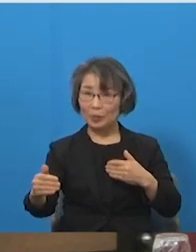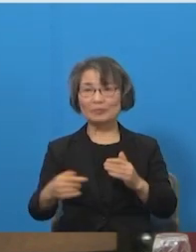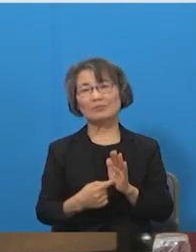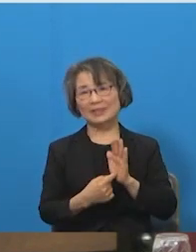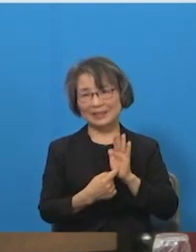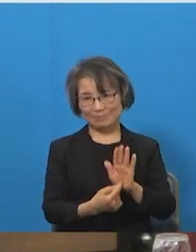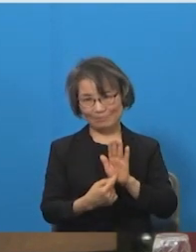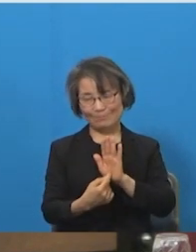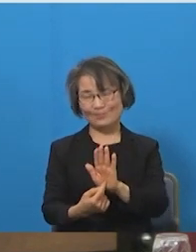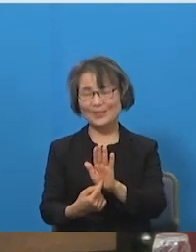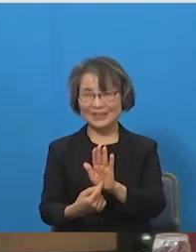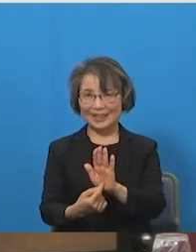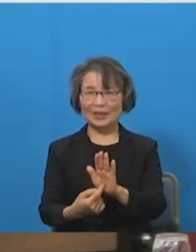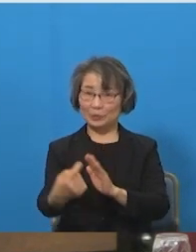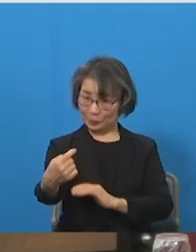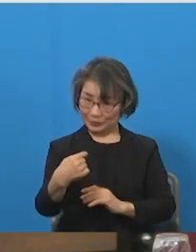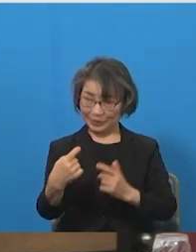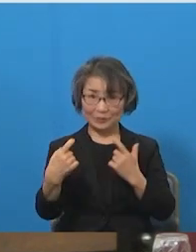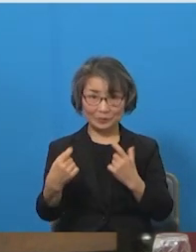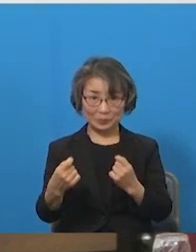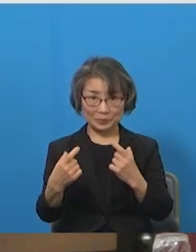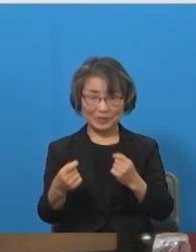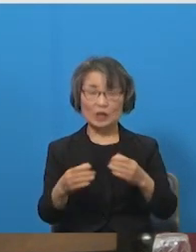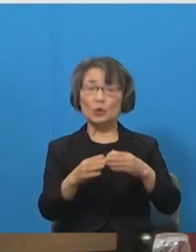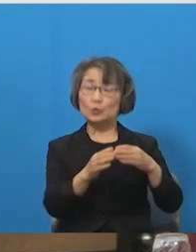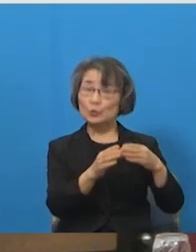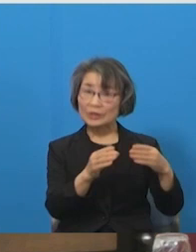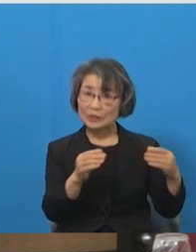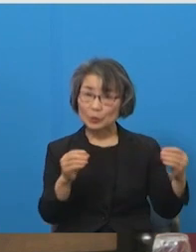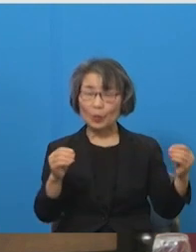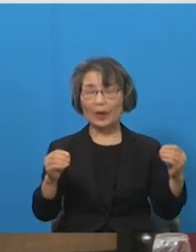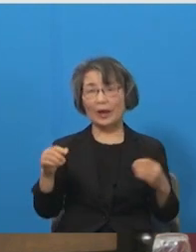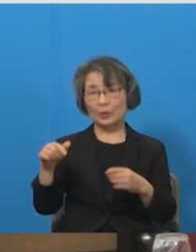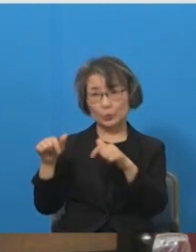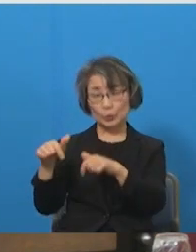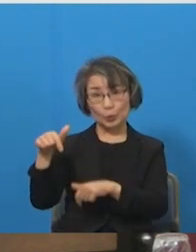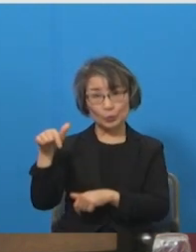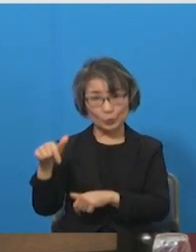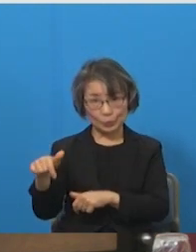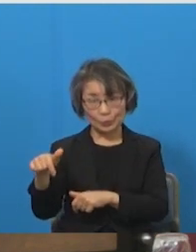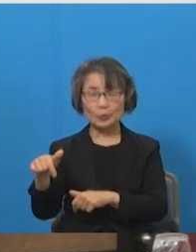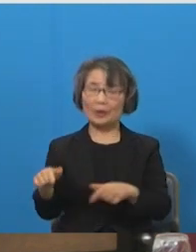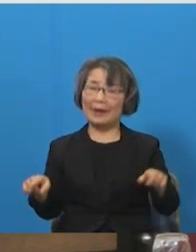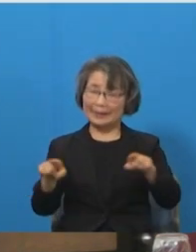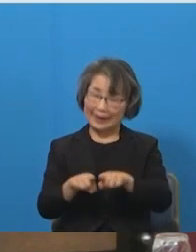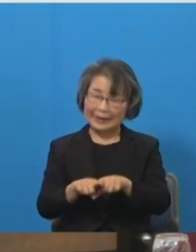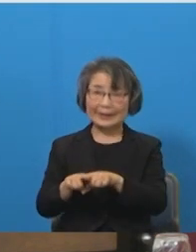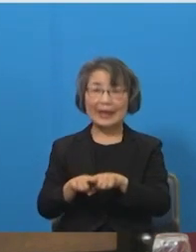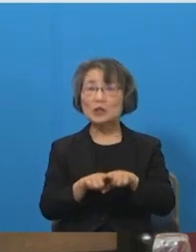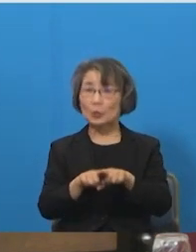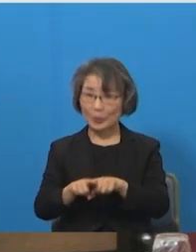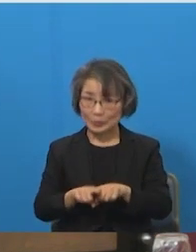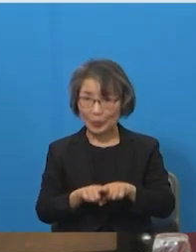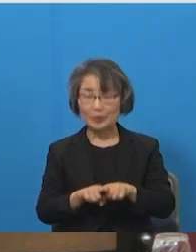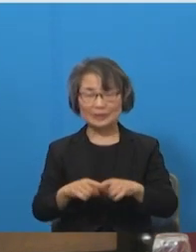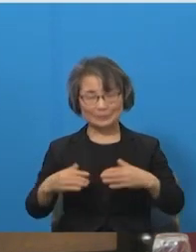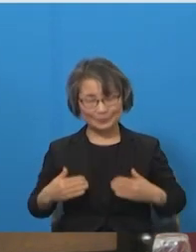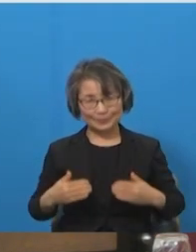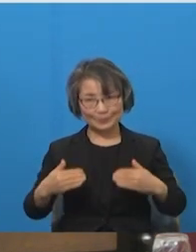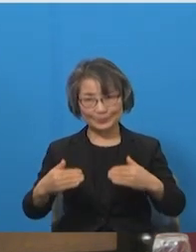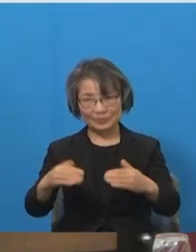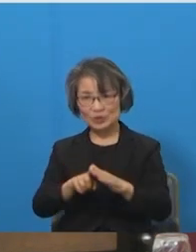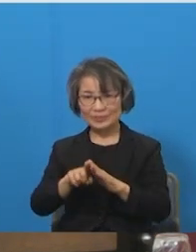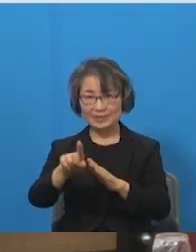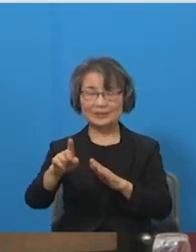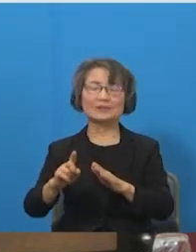し、ご指摘のように、国、府との強固な連携のもと、着実に前に進め、突き抜ける世界都市京